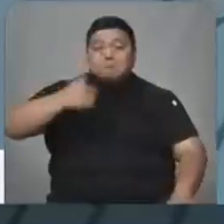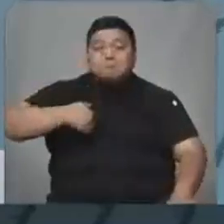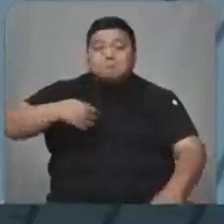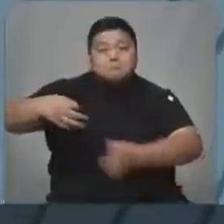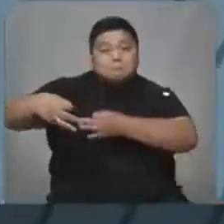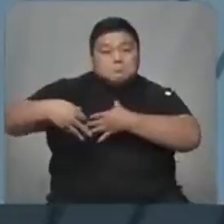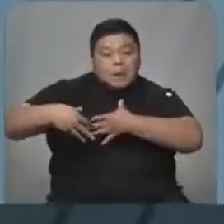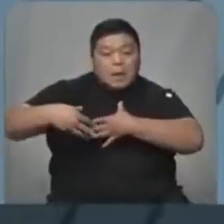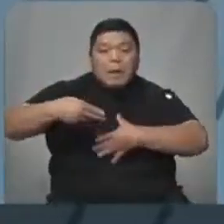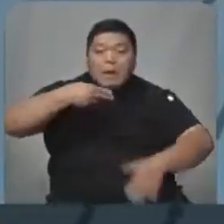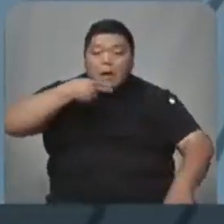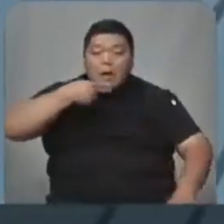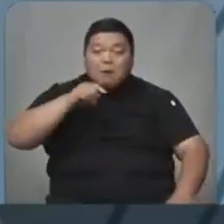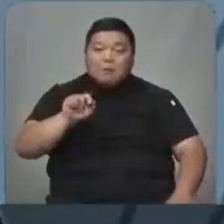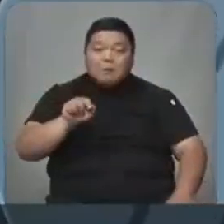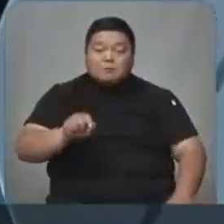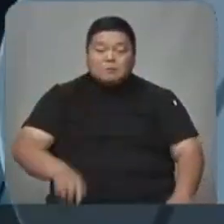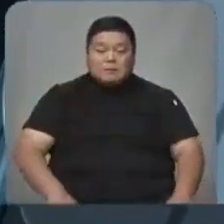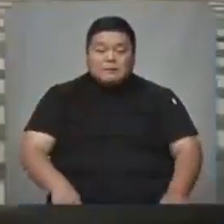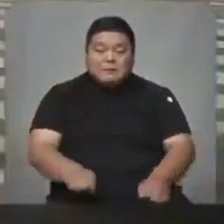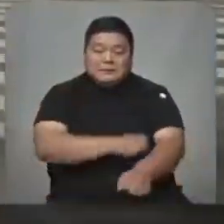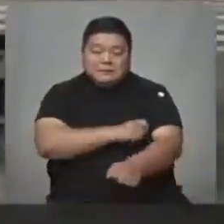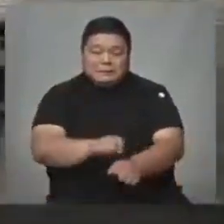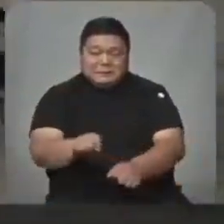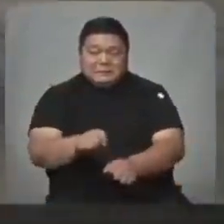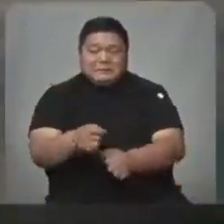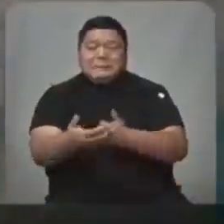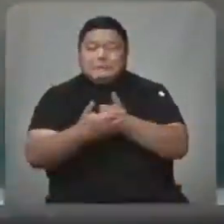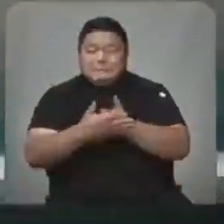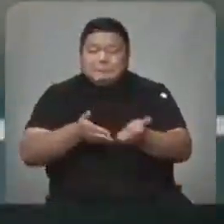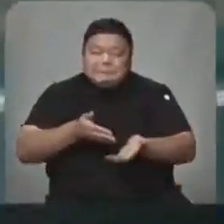별도의 국비 지원이 없는 데 대한 특별 교부세 확보